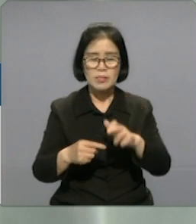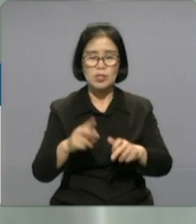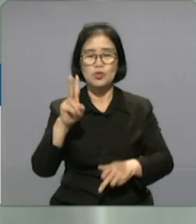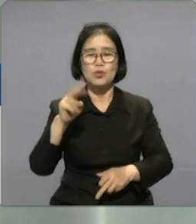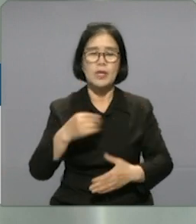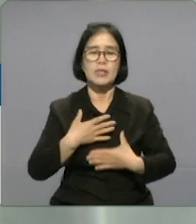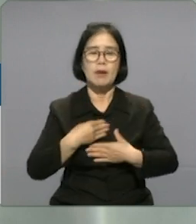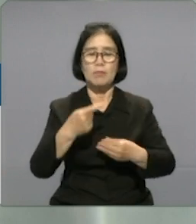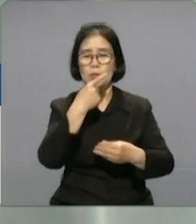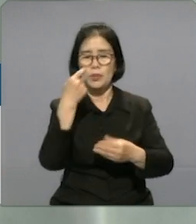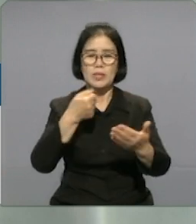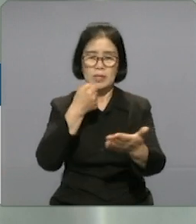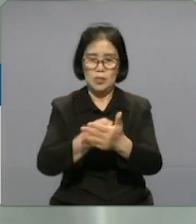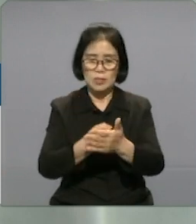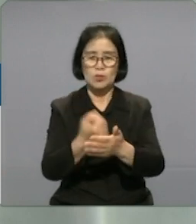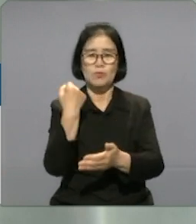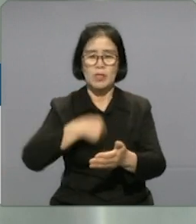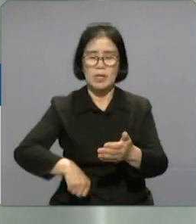칼렌스를 모노데아리